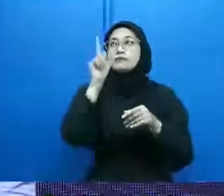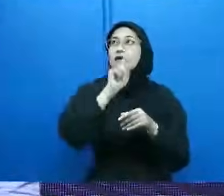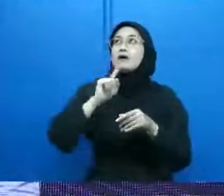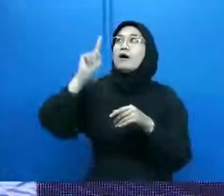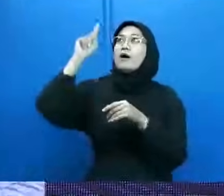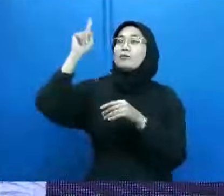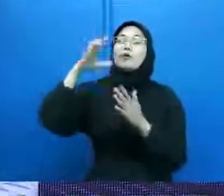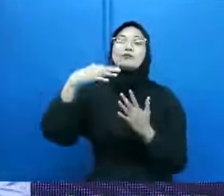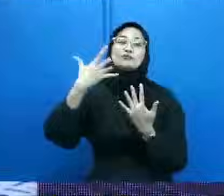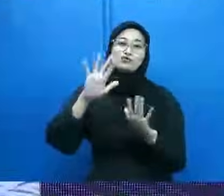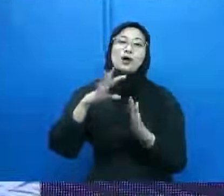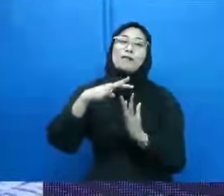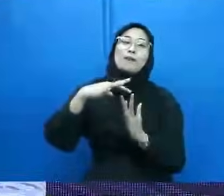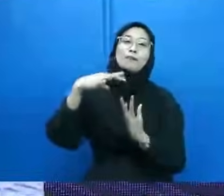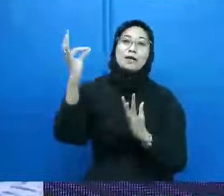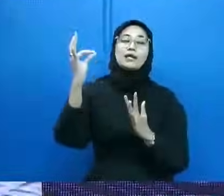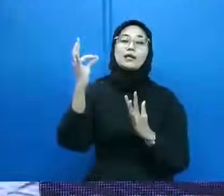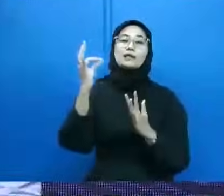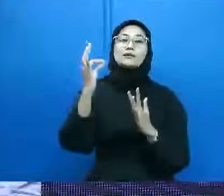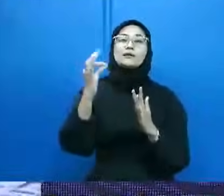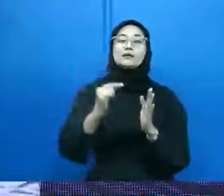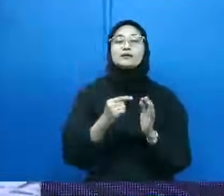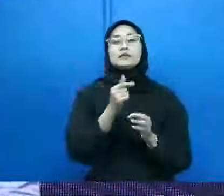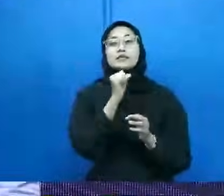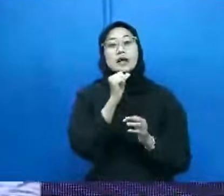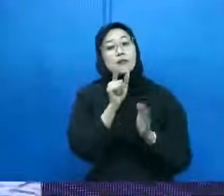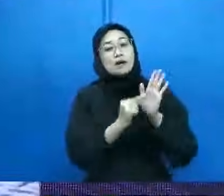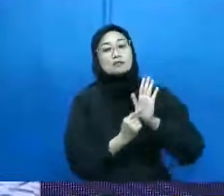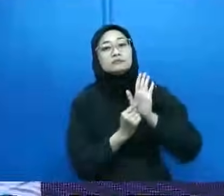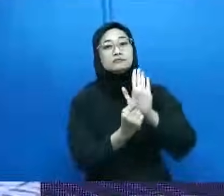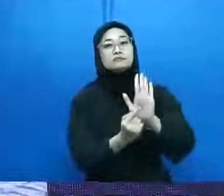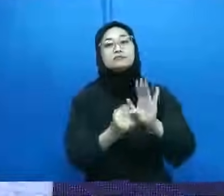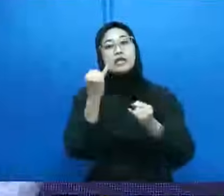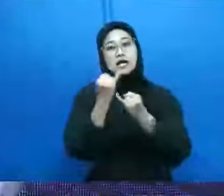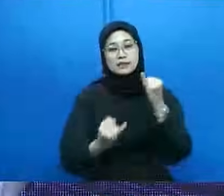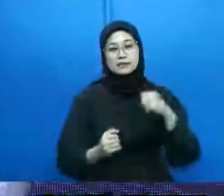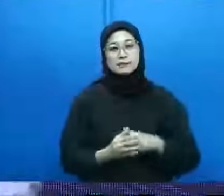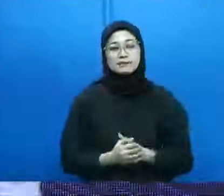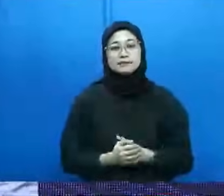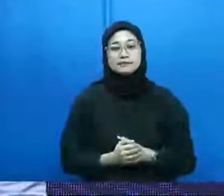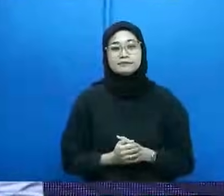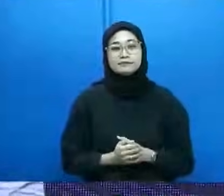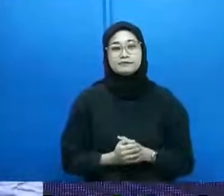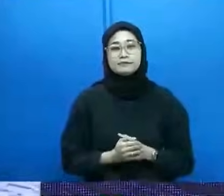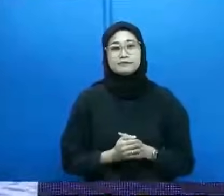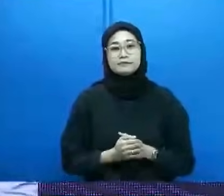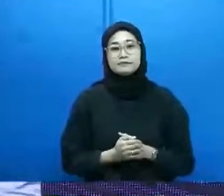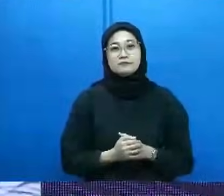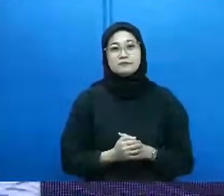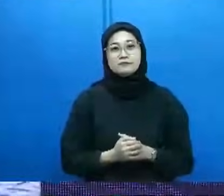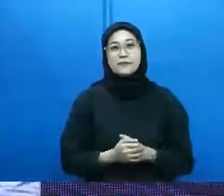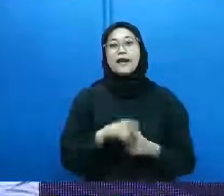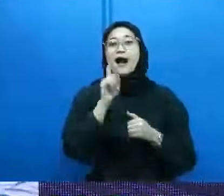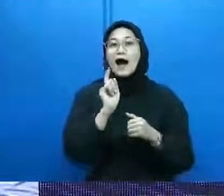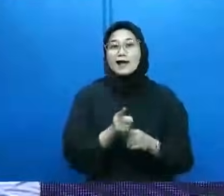Allah yang akan memilih siapa yang akan tampil sebagai penutup acara kita malam ini. Bahkan bukan cuma 2, tapi akan 10 yang